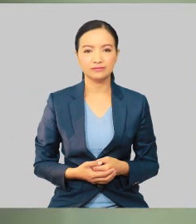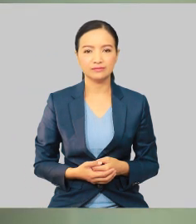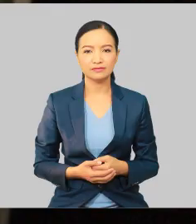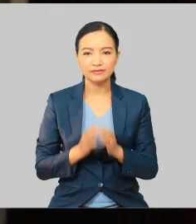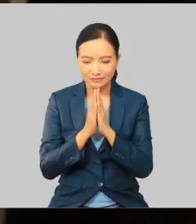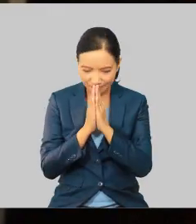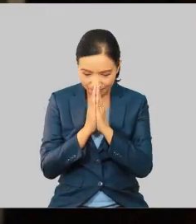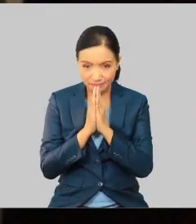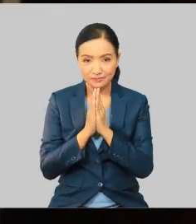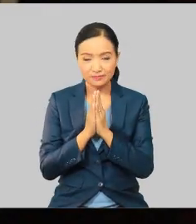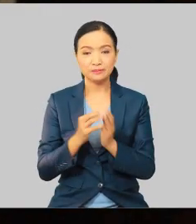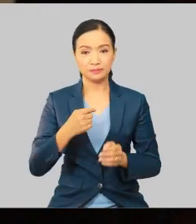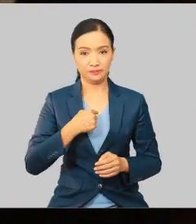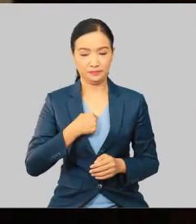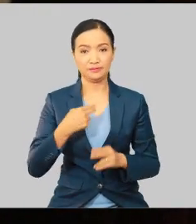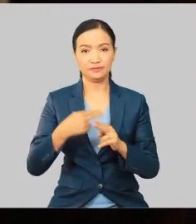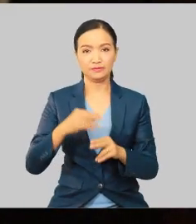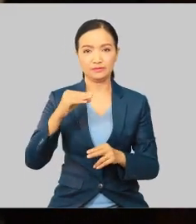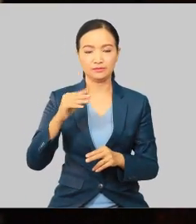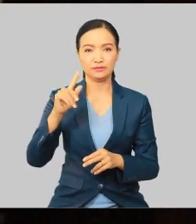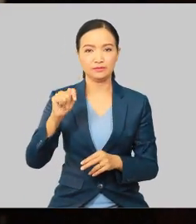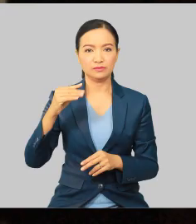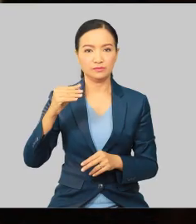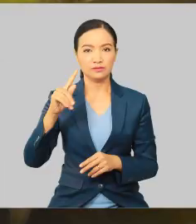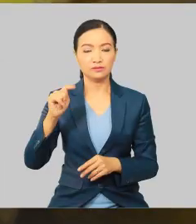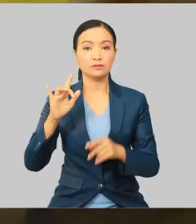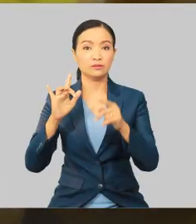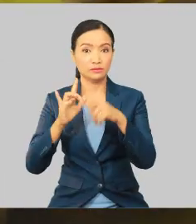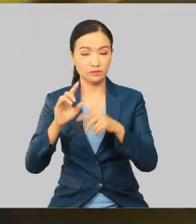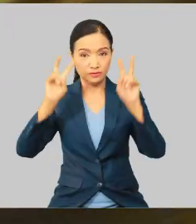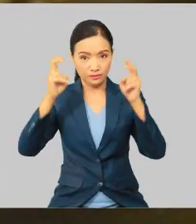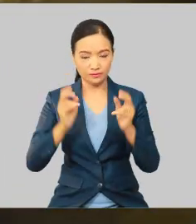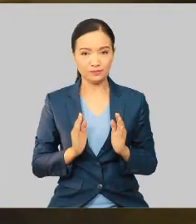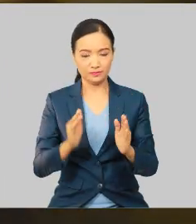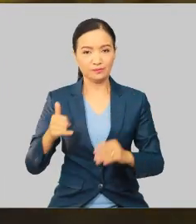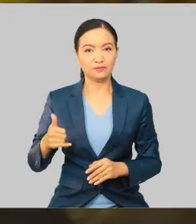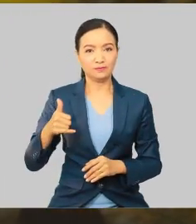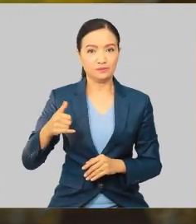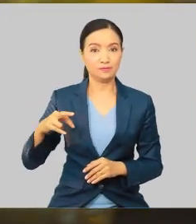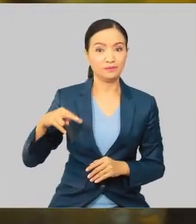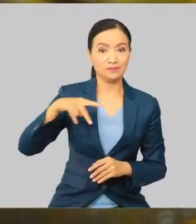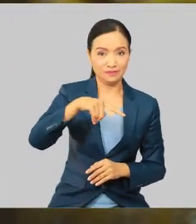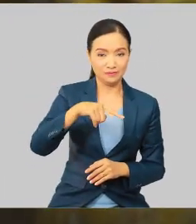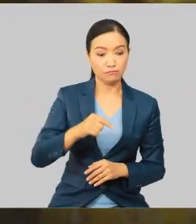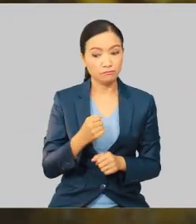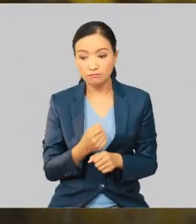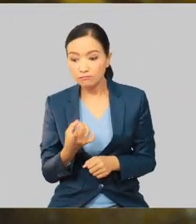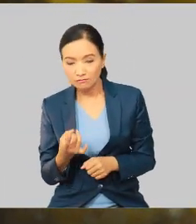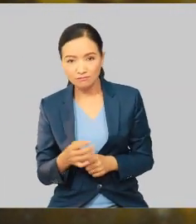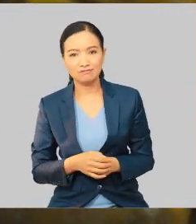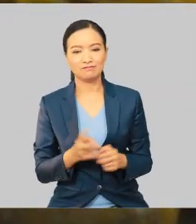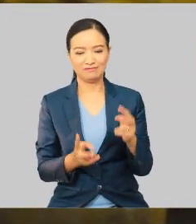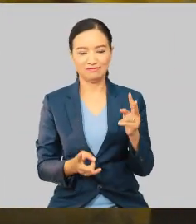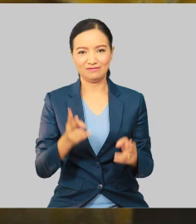วัสดีครับองุ่นครับพี่โตโต้จากรายการ9ที่9ครับตอนนี้ ตัดต่อวิดีโอที่ถ่ายไว้